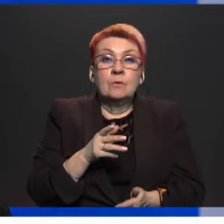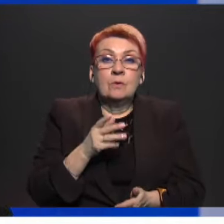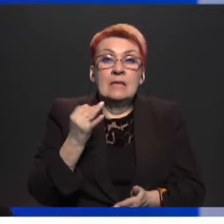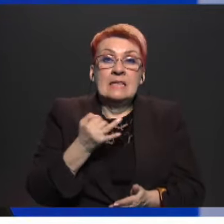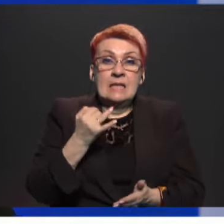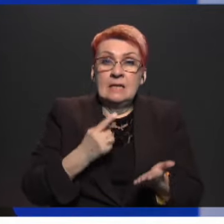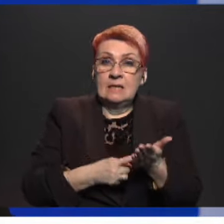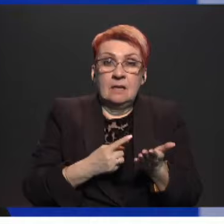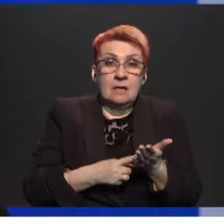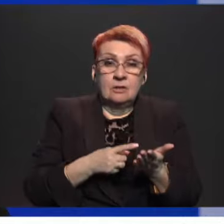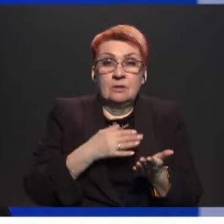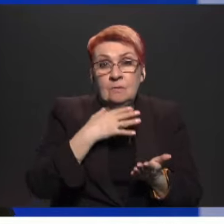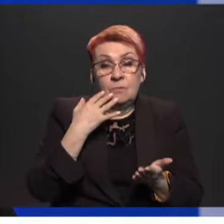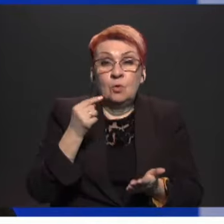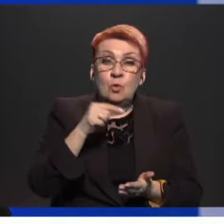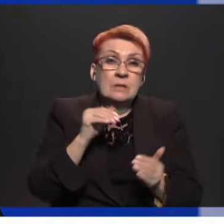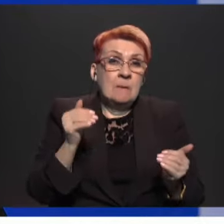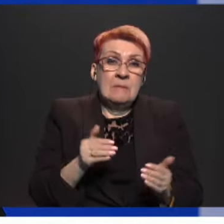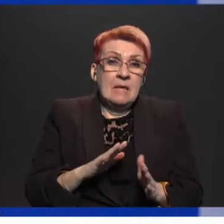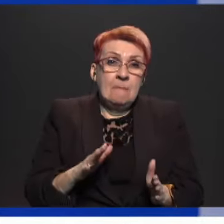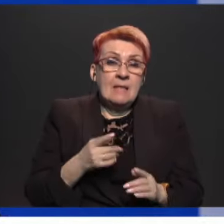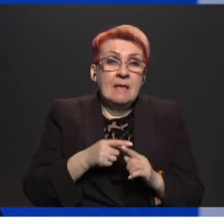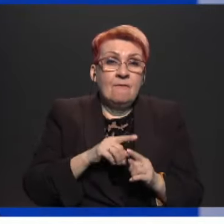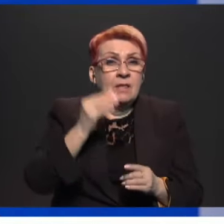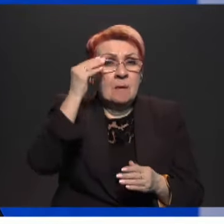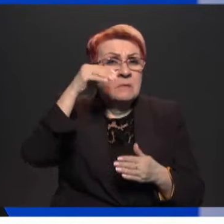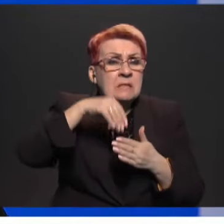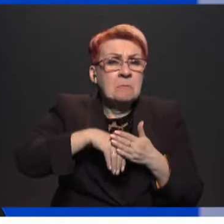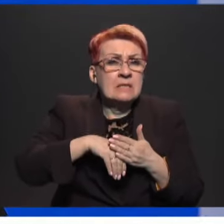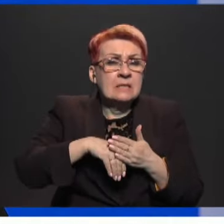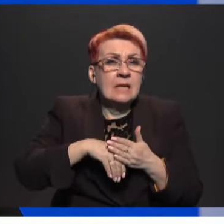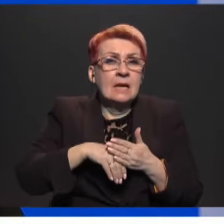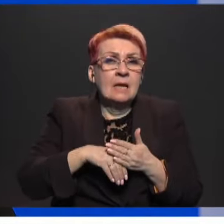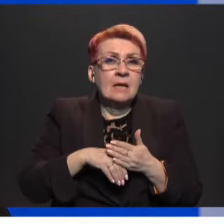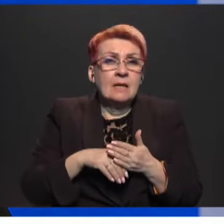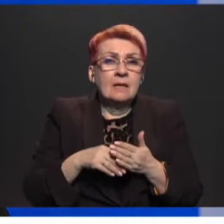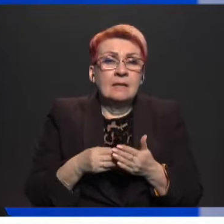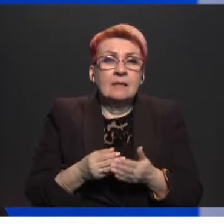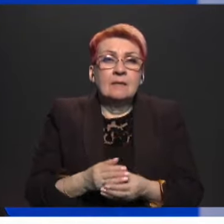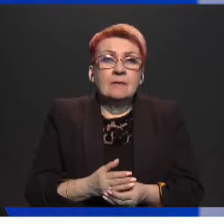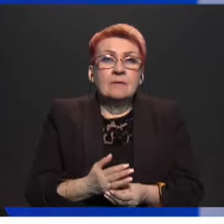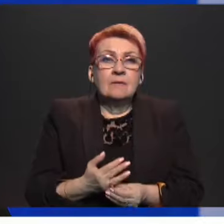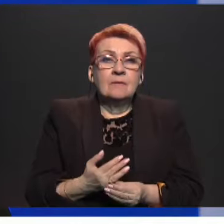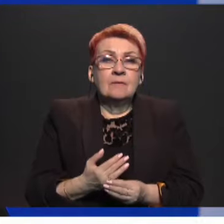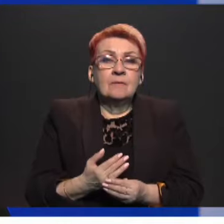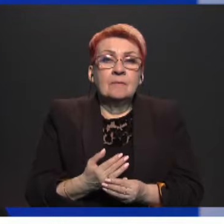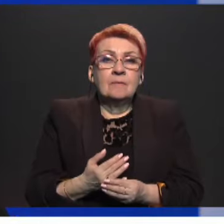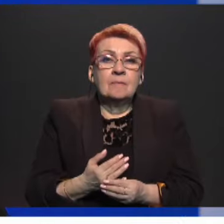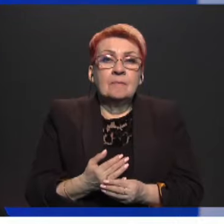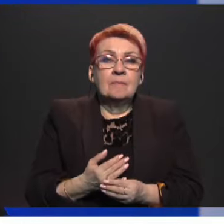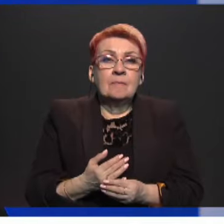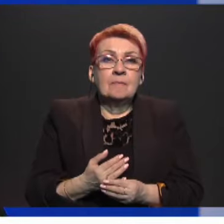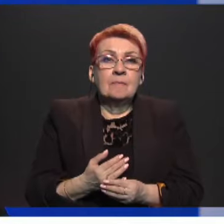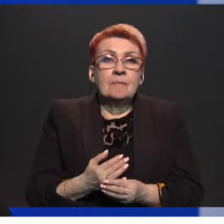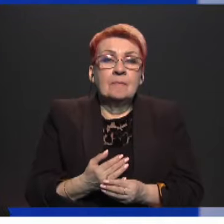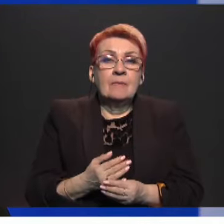исторических доказательств. Но, тем не менее, в этом смысле, как раз вот это вот в рамках этой гипотезы, Владыка